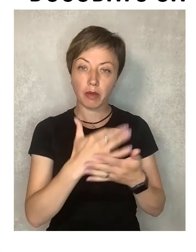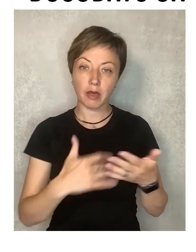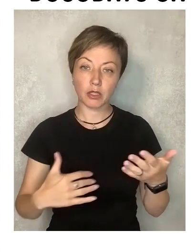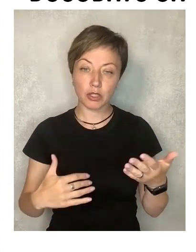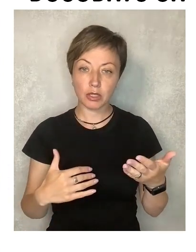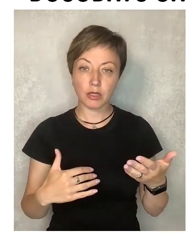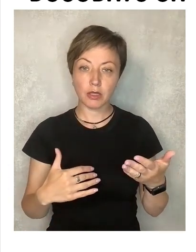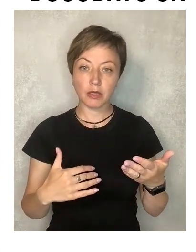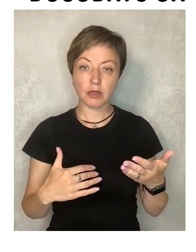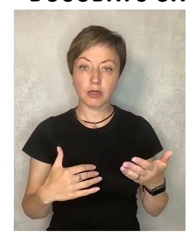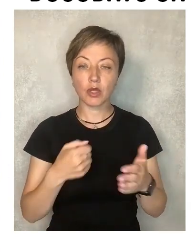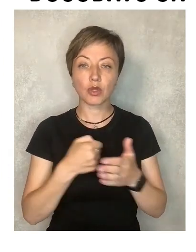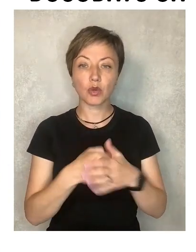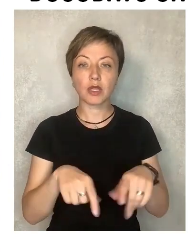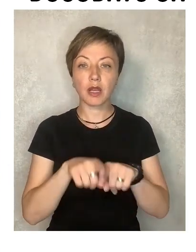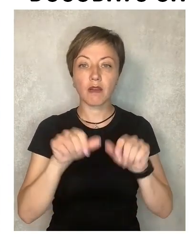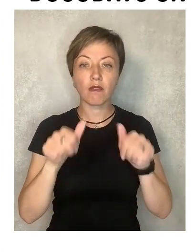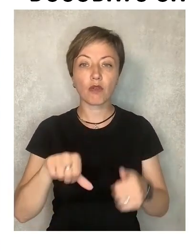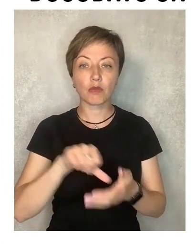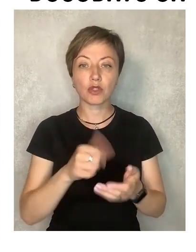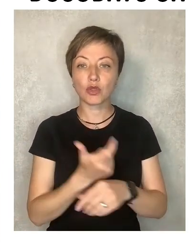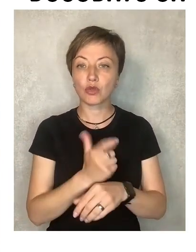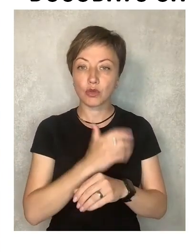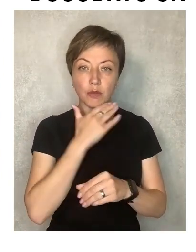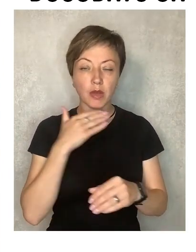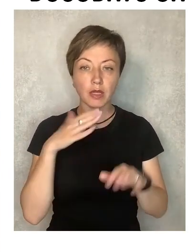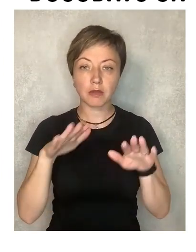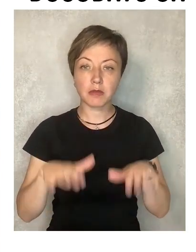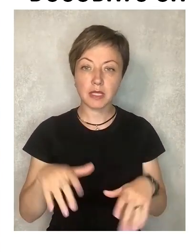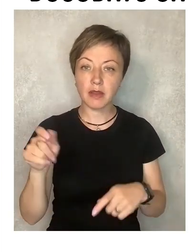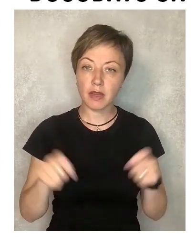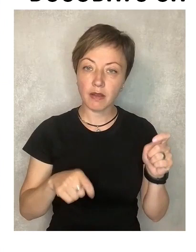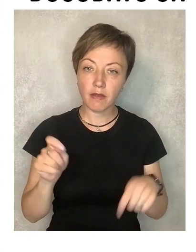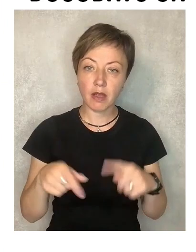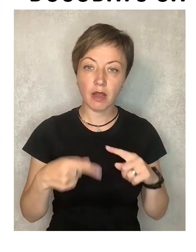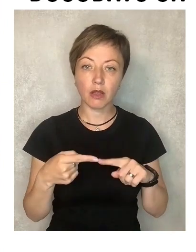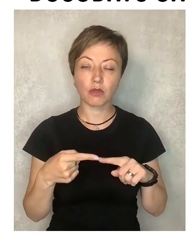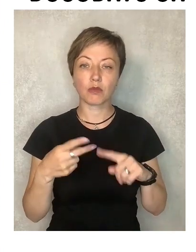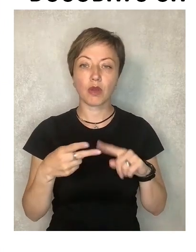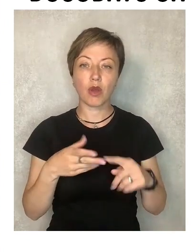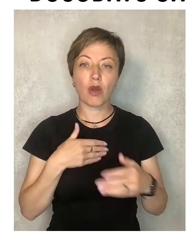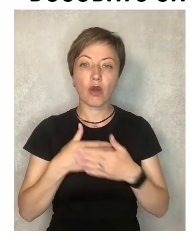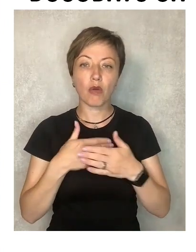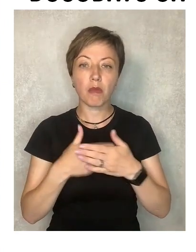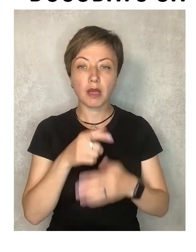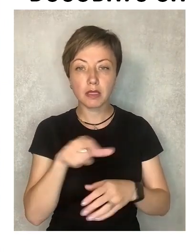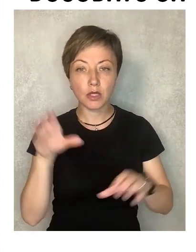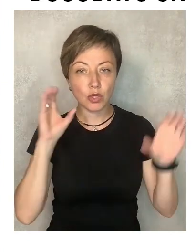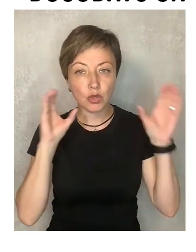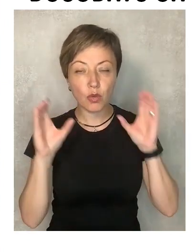до таких форм участі можна віднести дуже багато. Місцевий референдум, громадські слухання, громадські